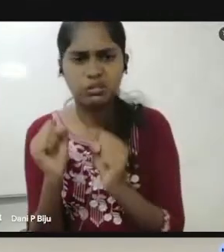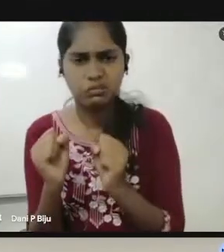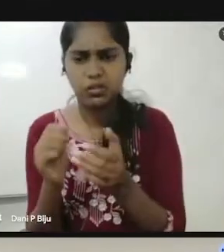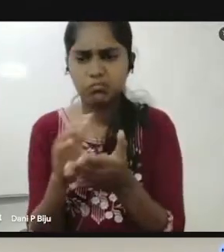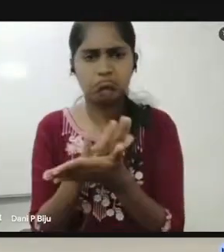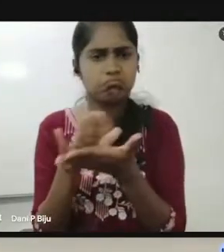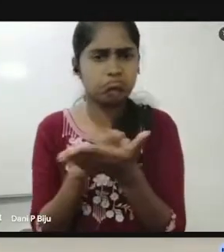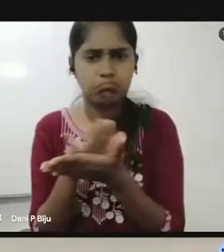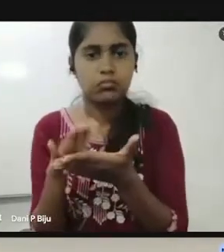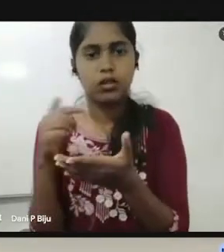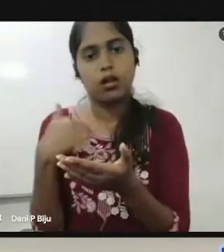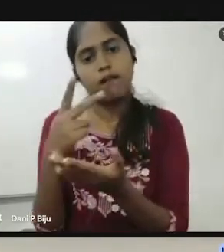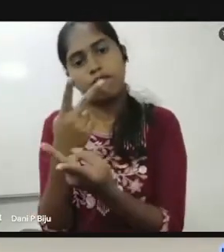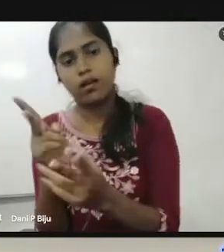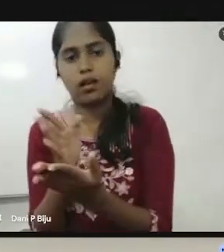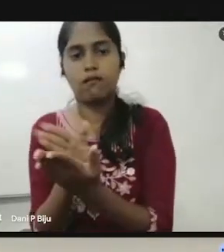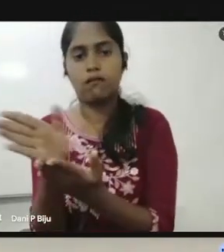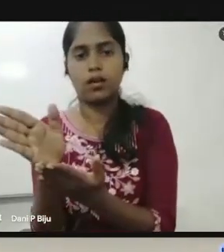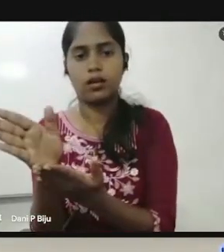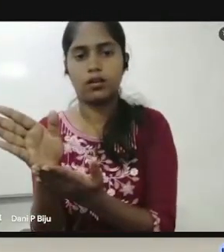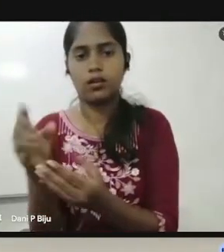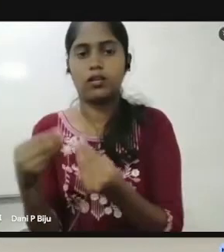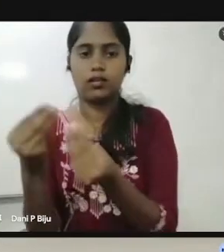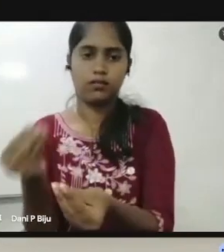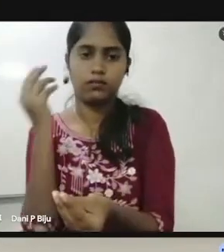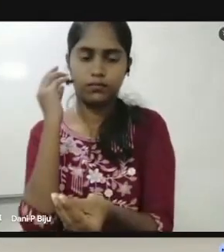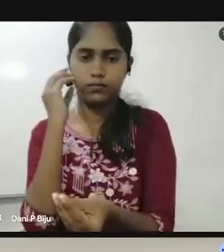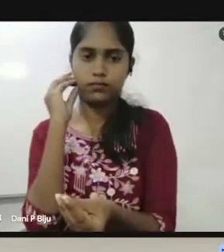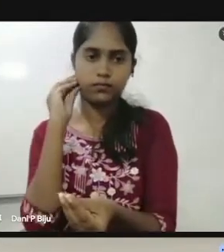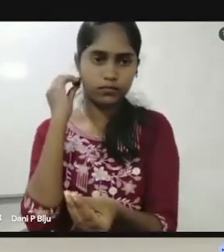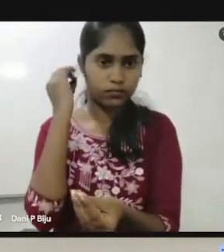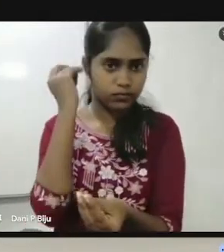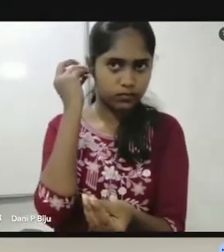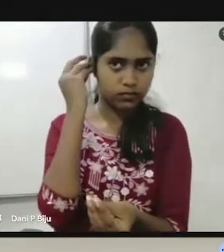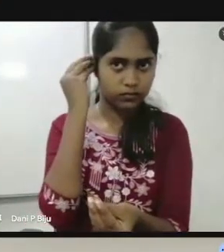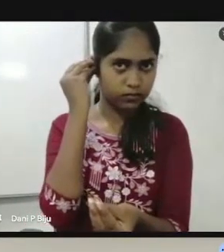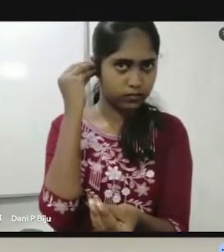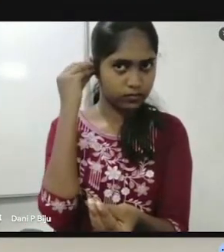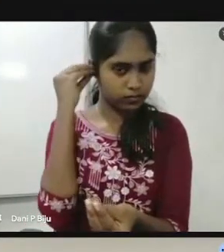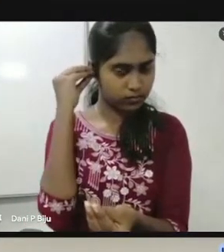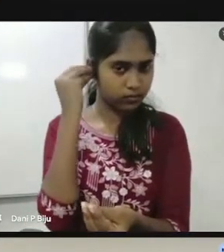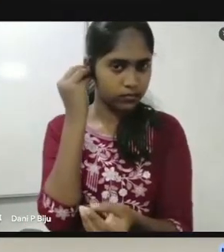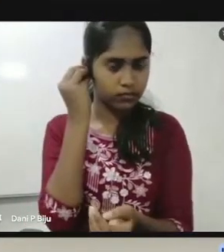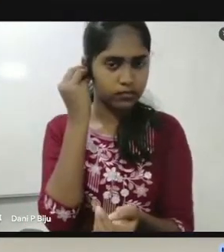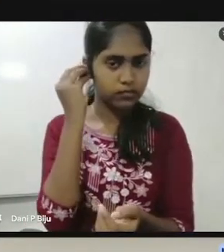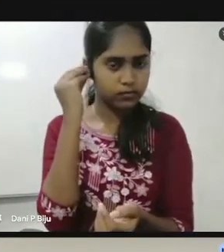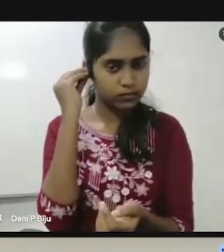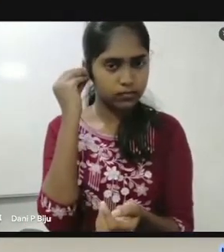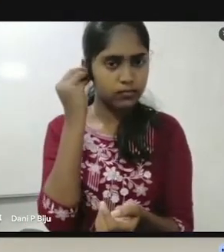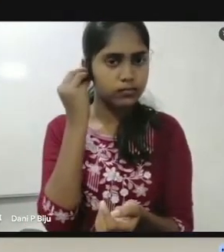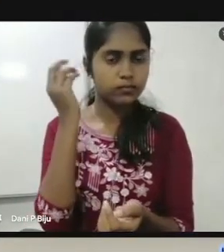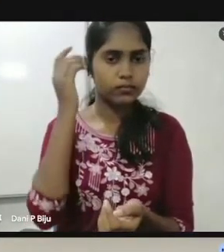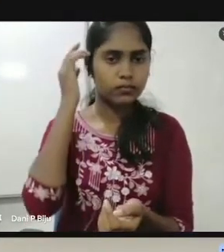ഒരു ഓൾട്ടർനേറ്റീവ് മെത്തേഡ് കൊടുക്കുകയും ചെയ്യുന്നതിനെയാണ് ചുരുക്കി പറഞ്ഞാൽ AAC എന്ന് പറയുന്നത്. അപ്പൊ ഇത് സ്വാഭാവികമായിട്ടും